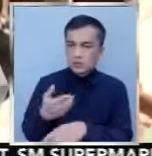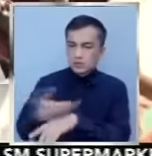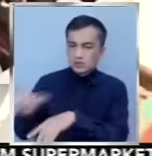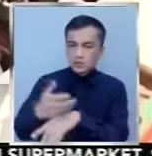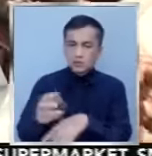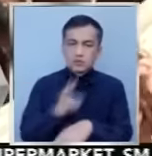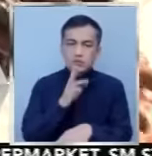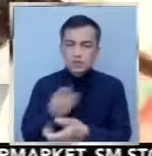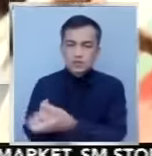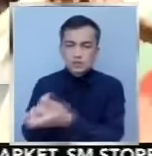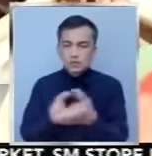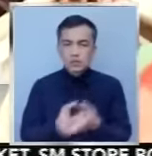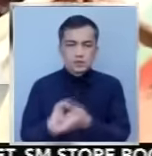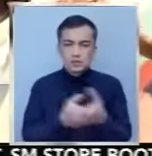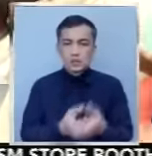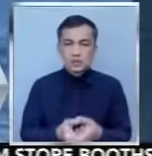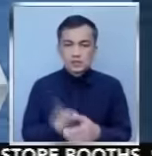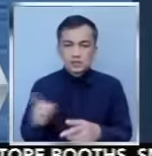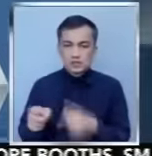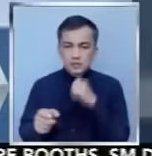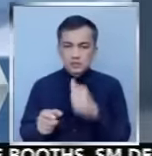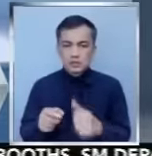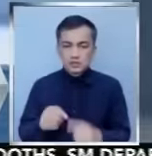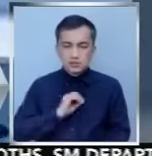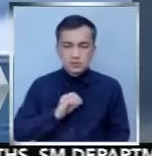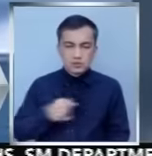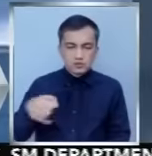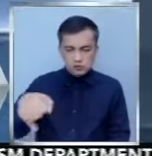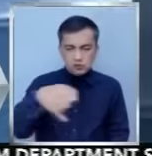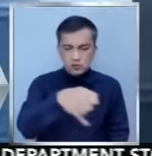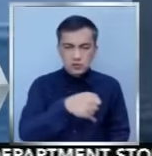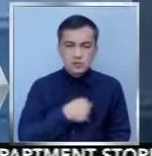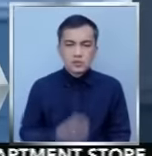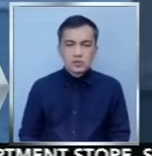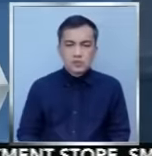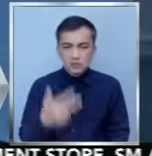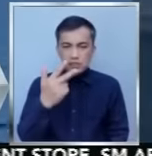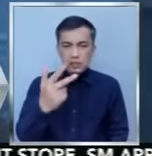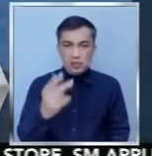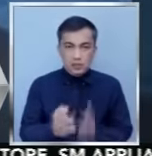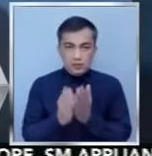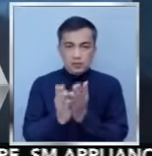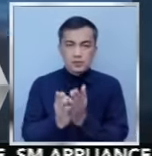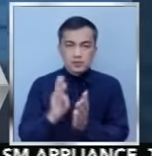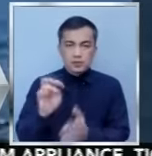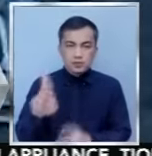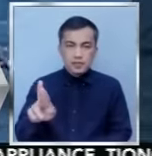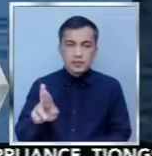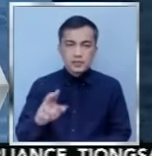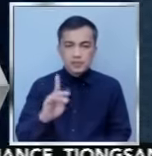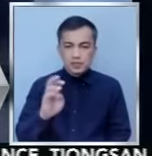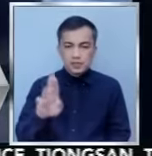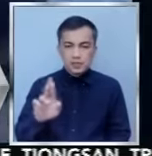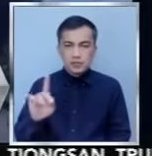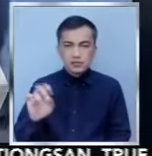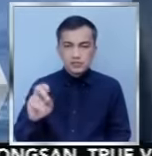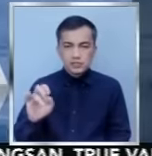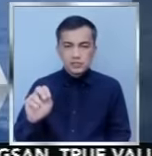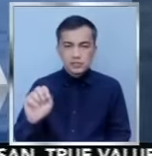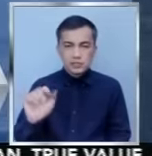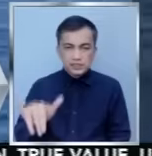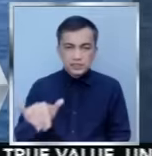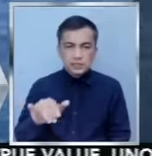mga pilipino dito hindi naman nila teritoryo to tatlong barko ng bfar ang brp Dato sinday brp Dato